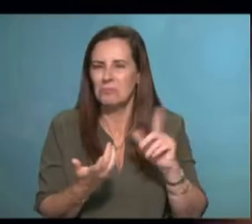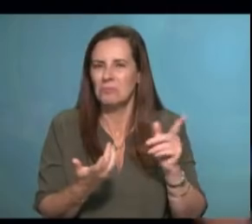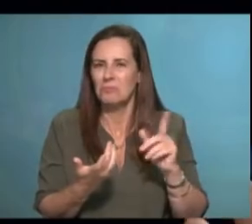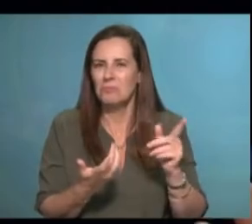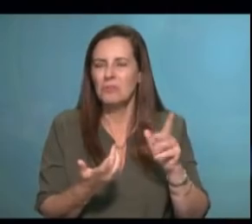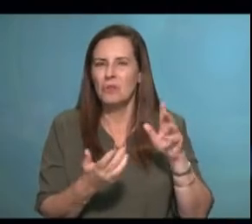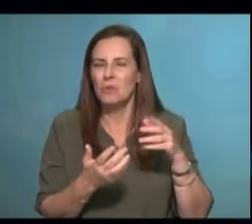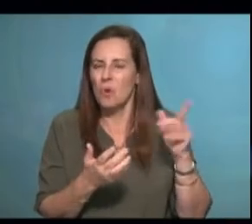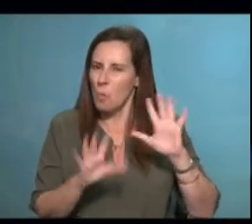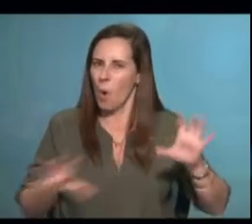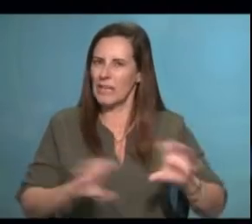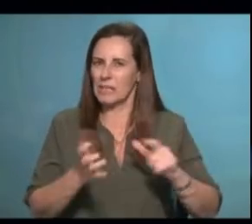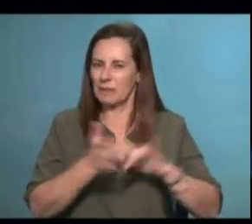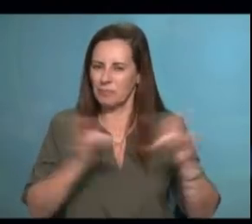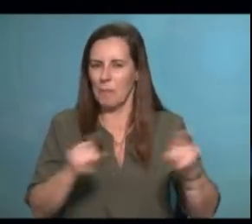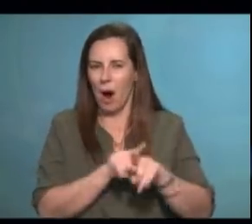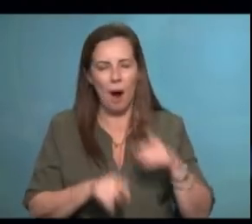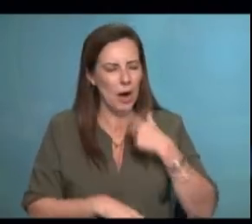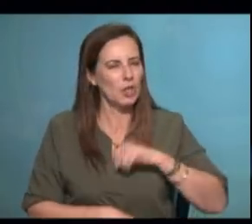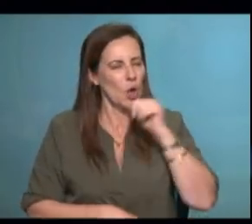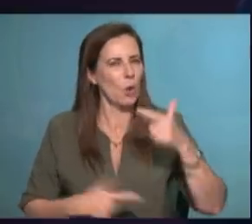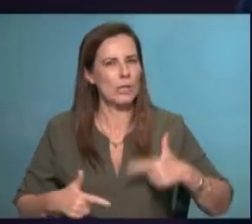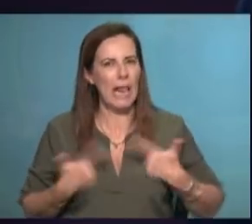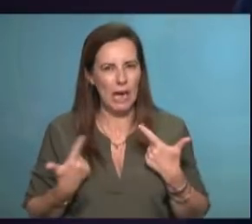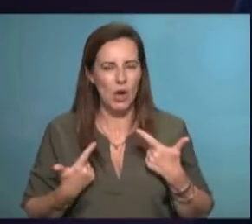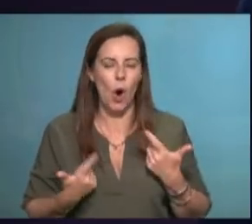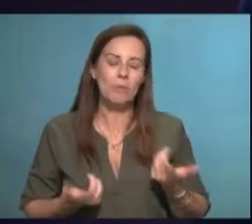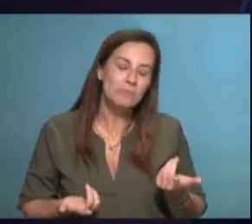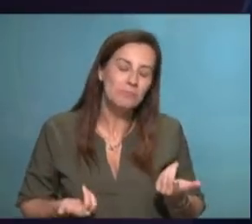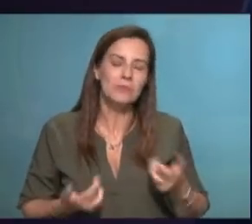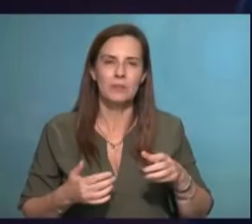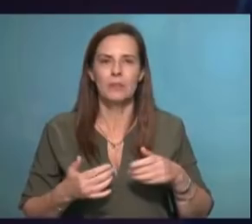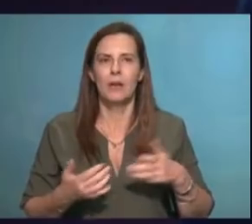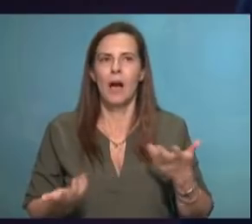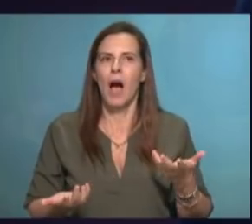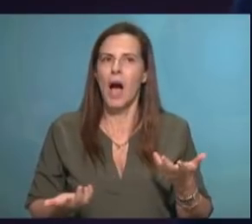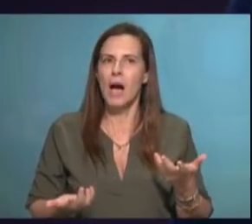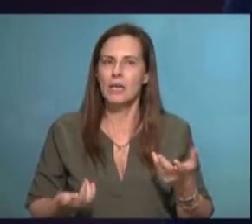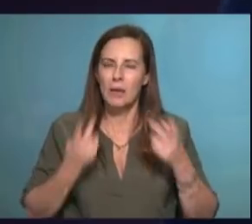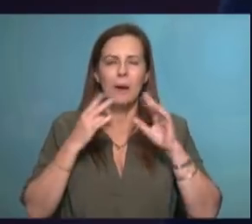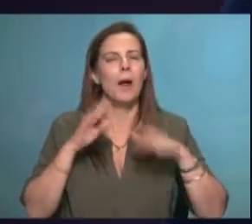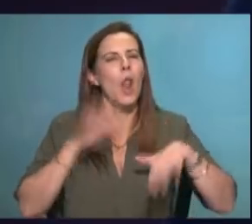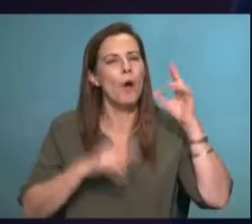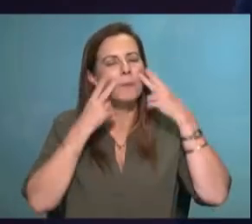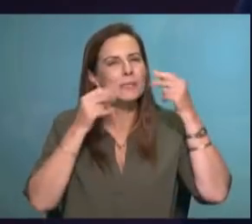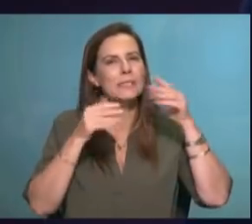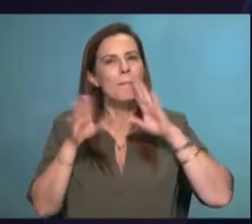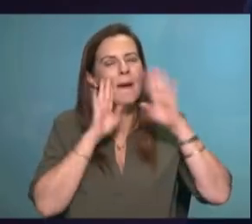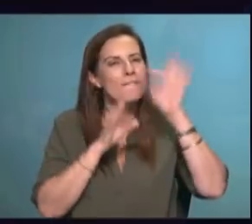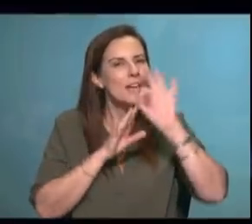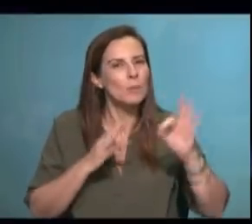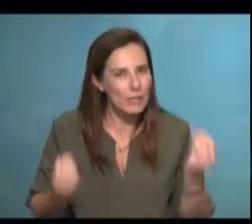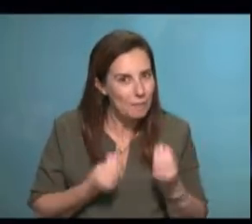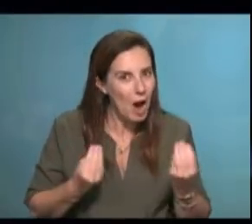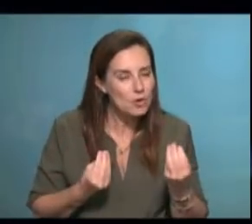מהסכסוך הזה, הוא מאוד כעס, והוא אמר אני לא רוצה לחיות וכו' וכו'. היום אנחנו מחפשים פוסטים בפייסבוק לראות אם היה איזשהו סימן. אז